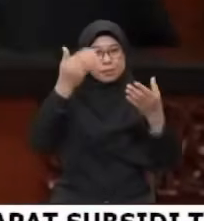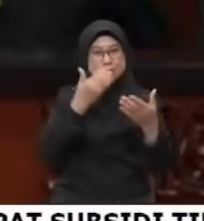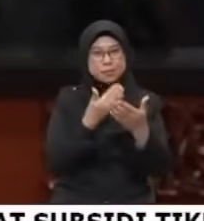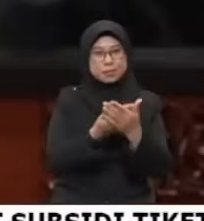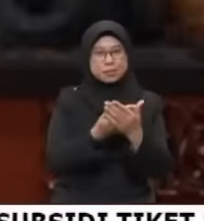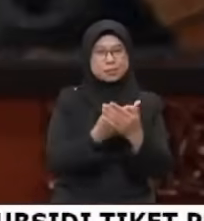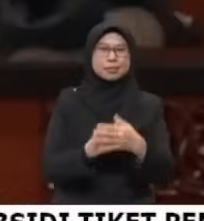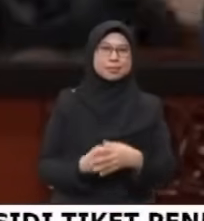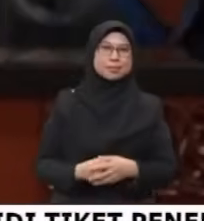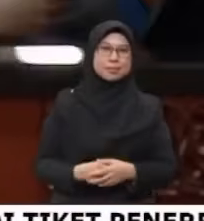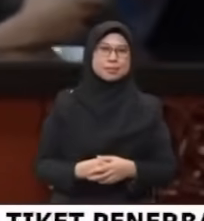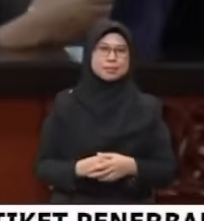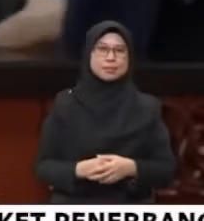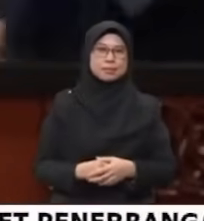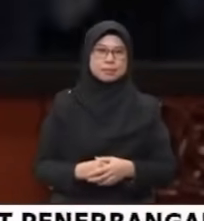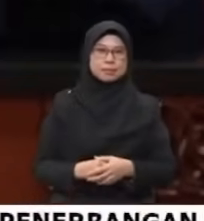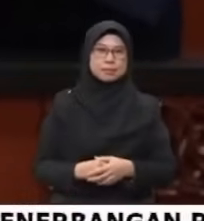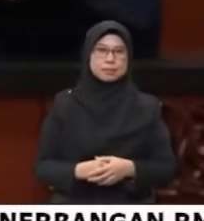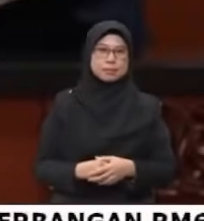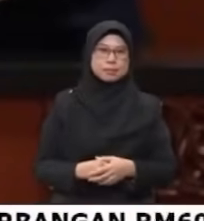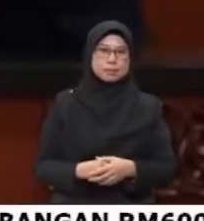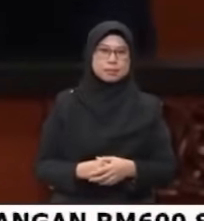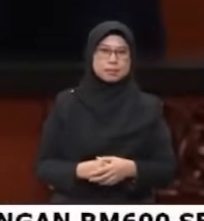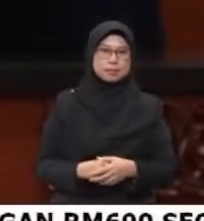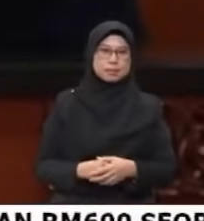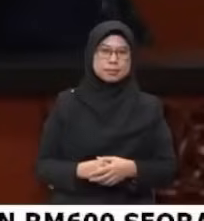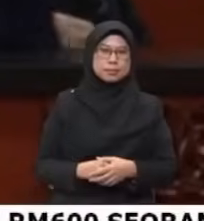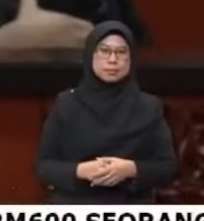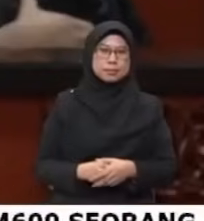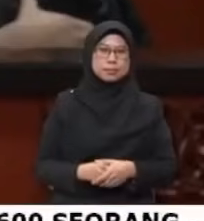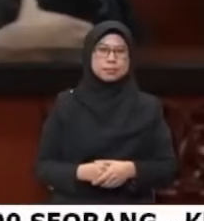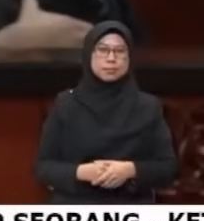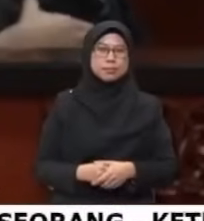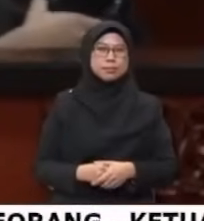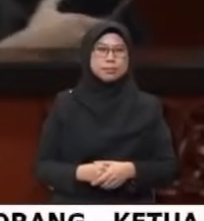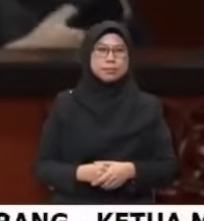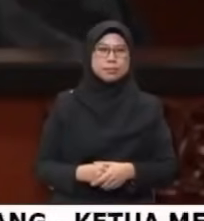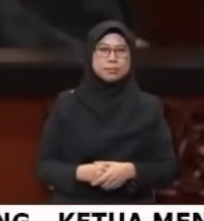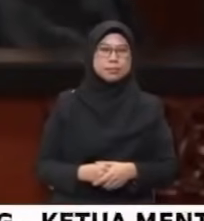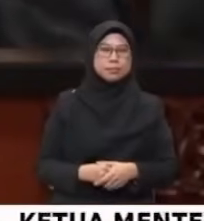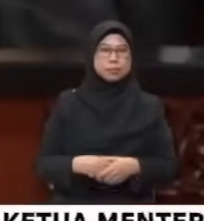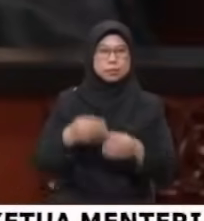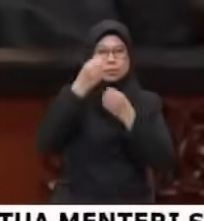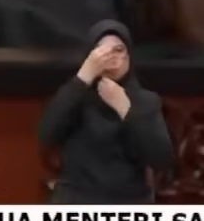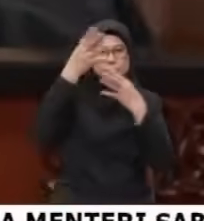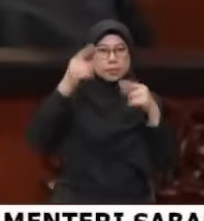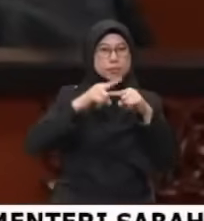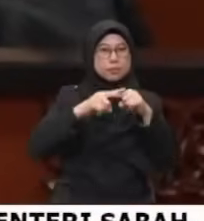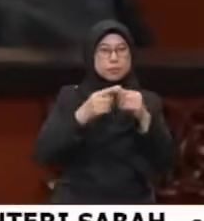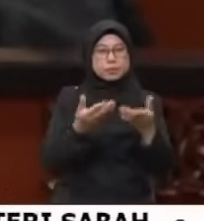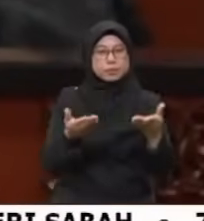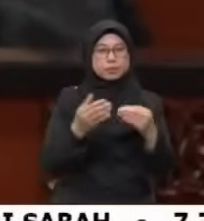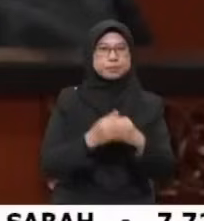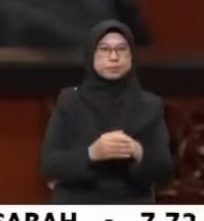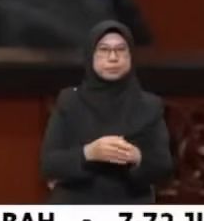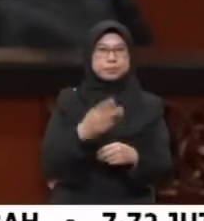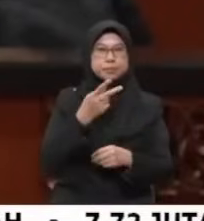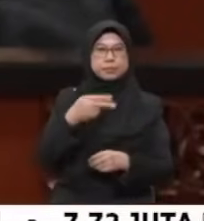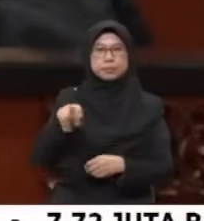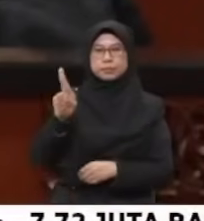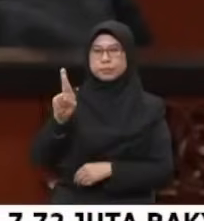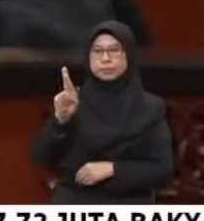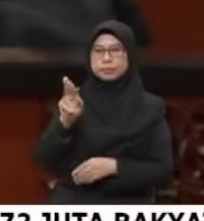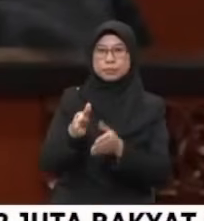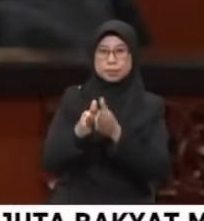Baiklah masa sedikit lagi untuk makluman yang berhormat Senator dan semua ah-ahli yang berhormat di dalam dewan ni Kementerian kerja Raya telah